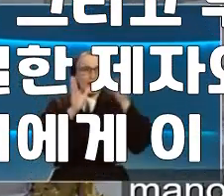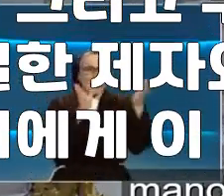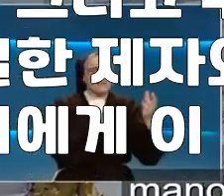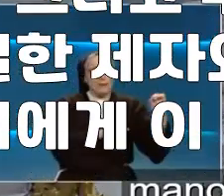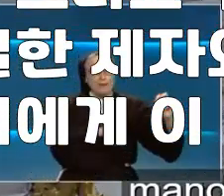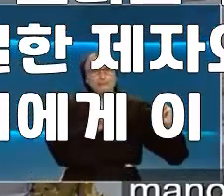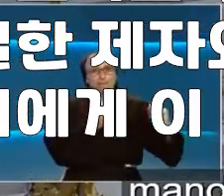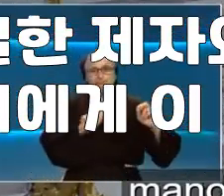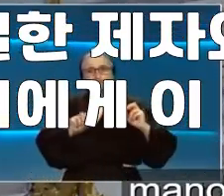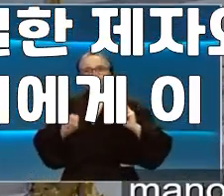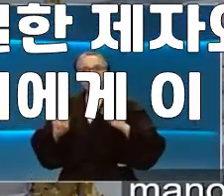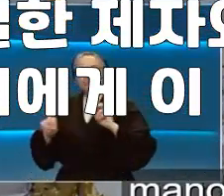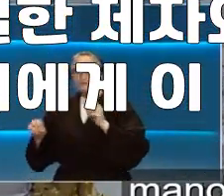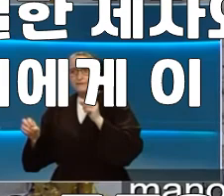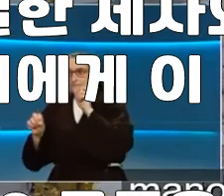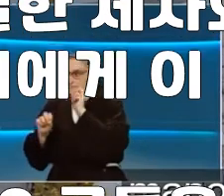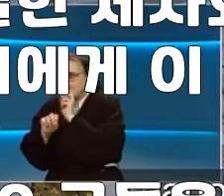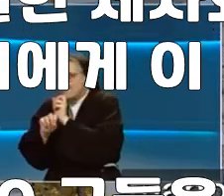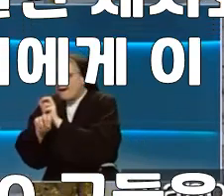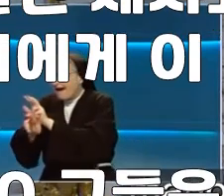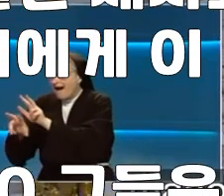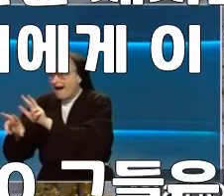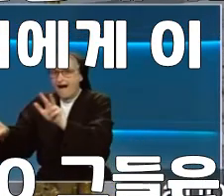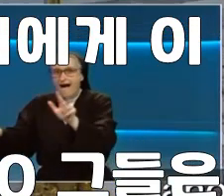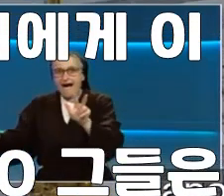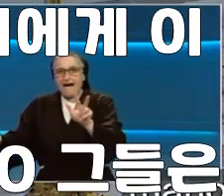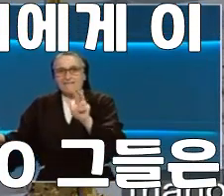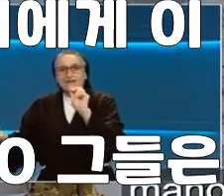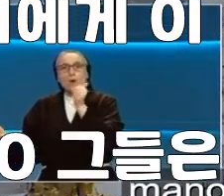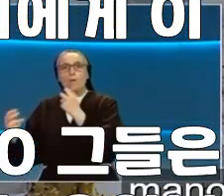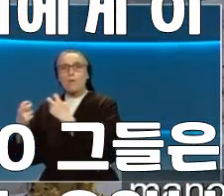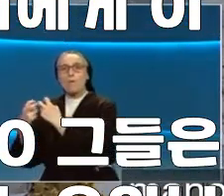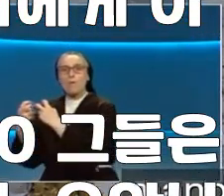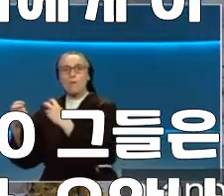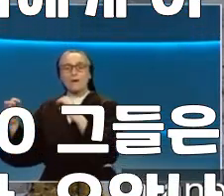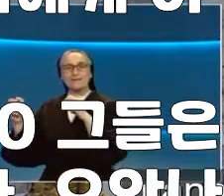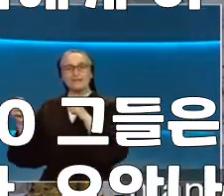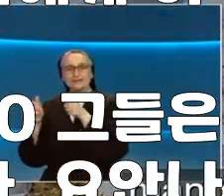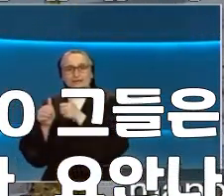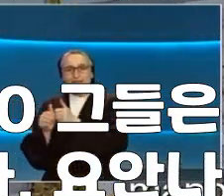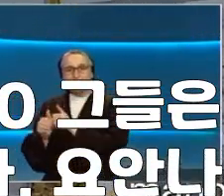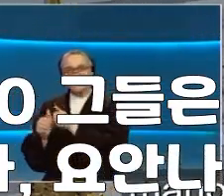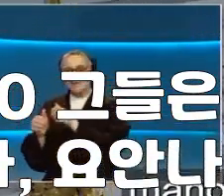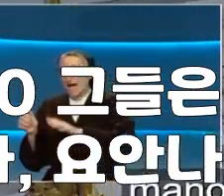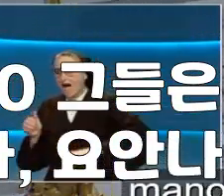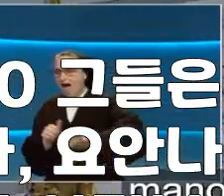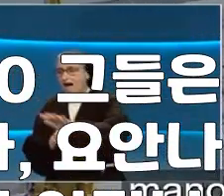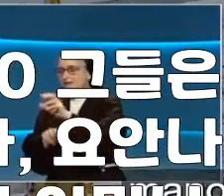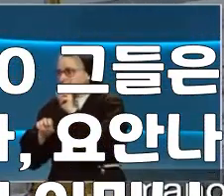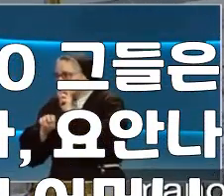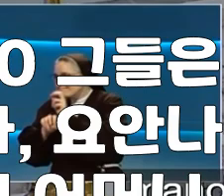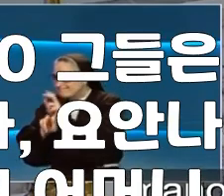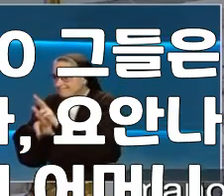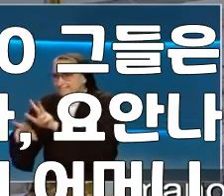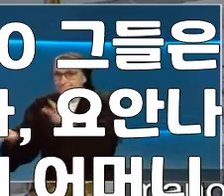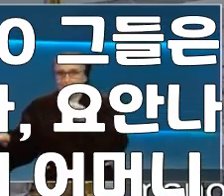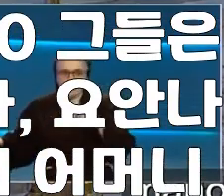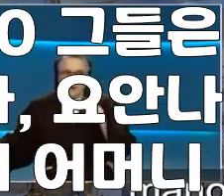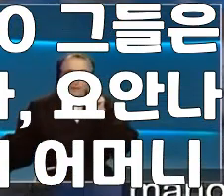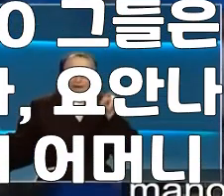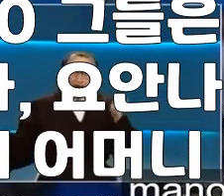sepolcro, annunciarono tutto questo agli undici e a tutti gli altri.